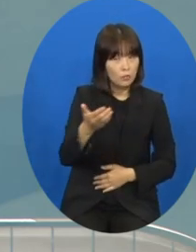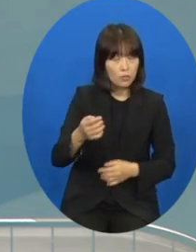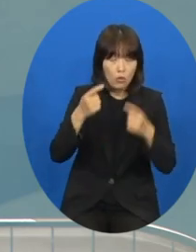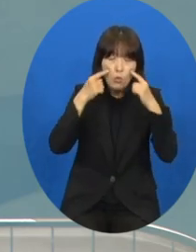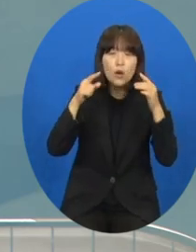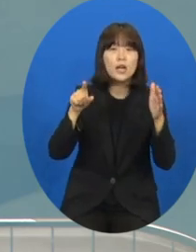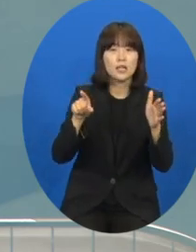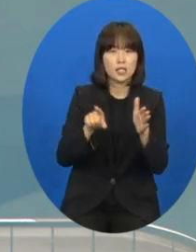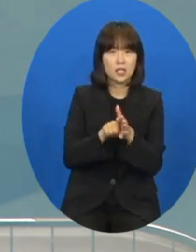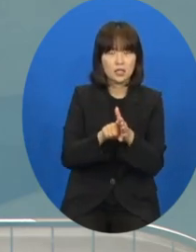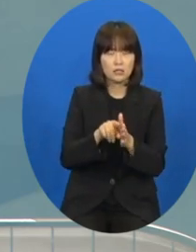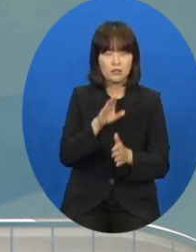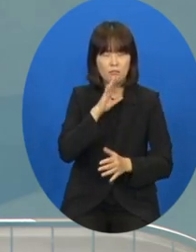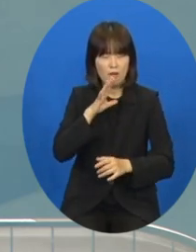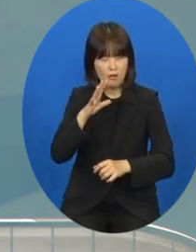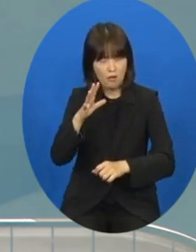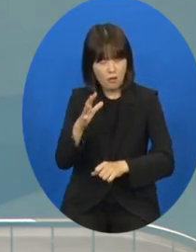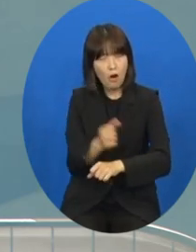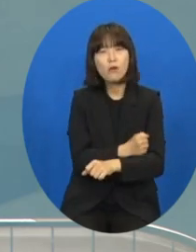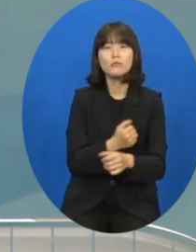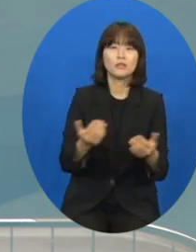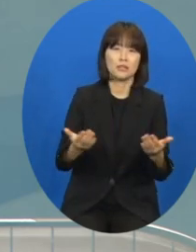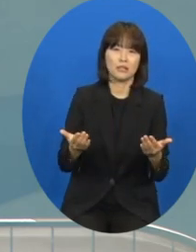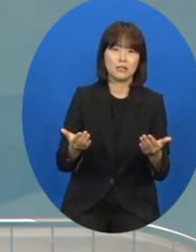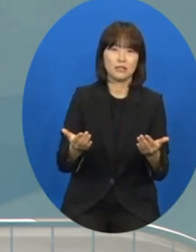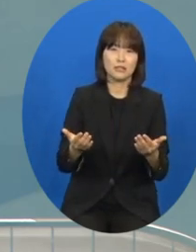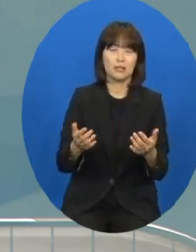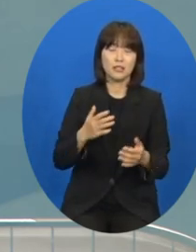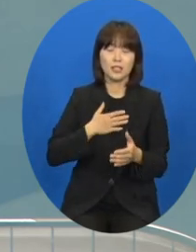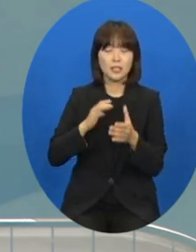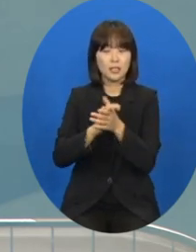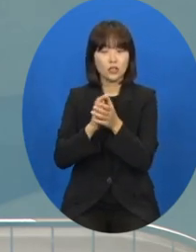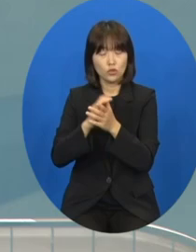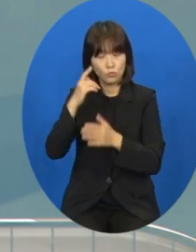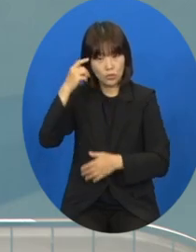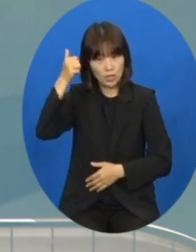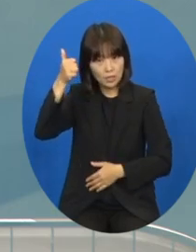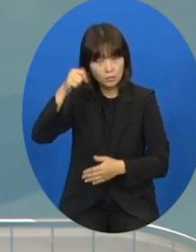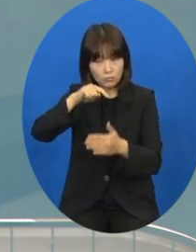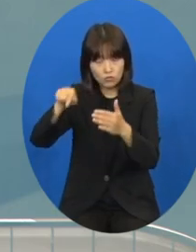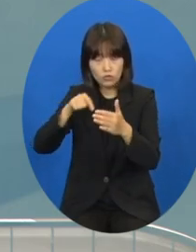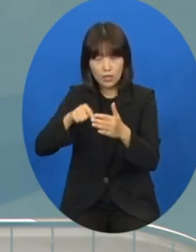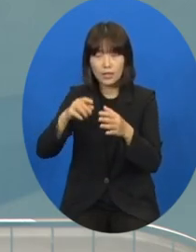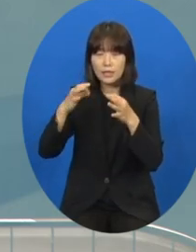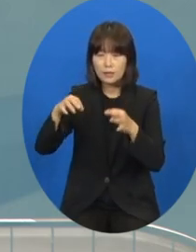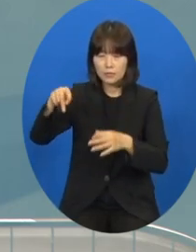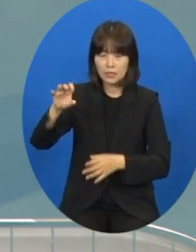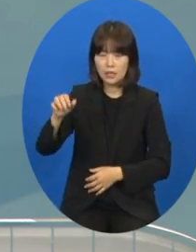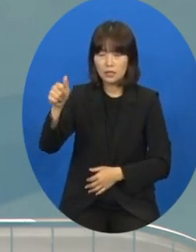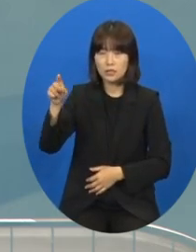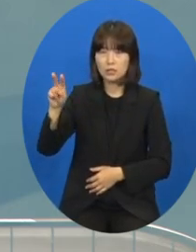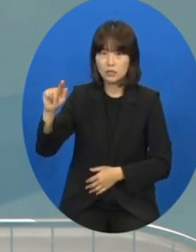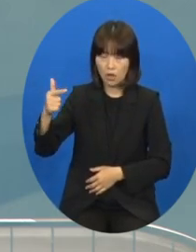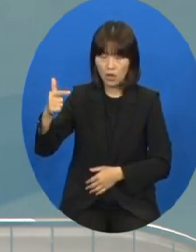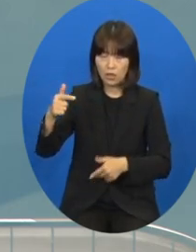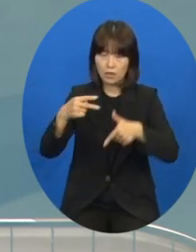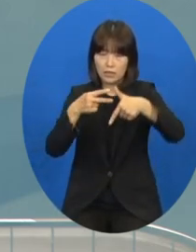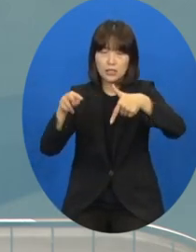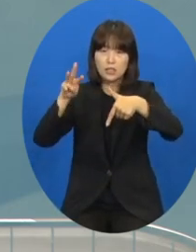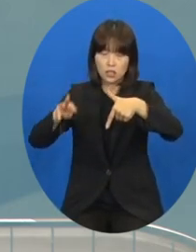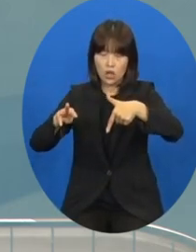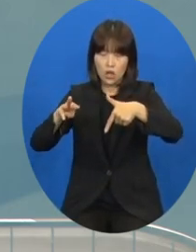확신이 엄청난 일이에요. 저희 친구 목사님 중에 김상현 목사님이라고 지금 인천에서